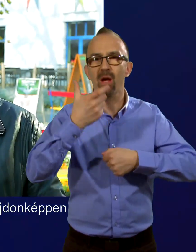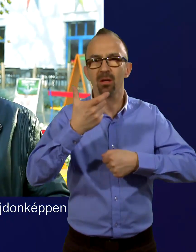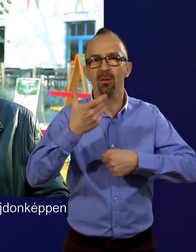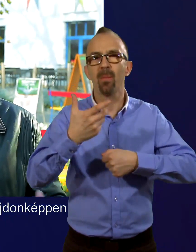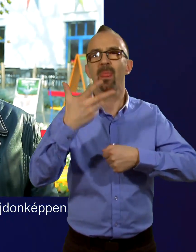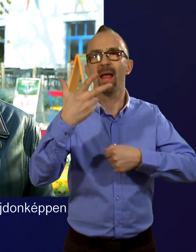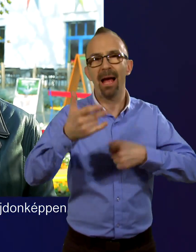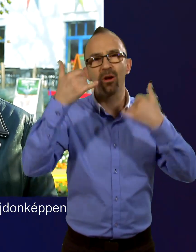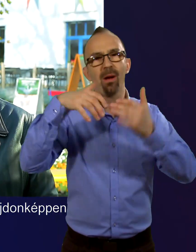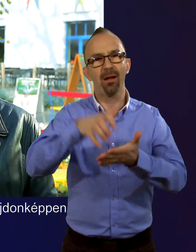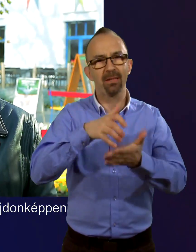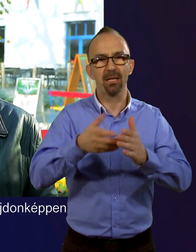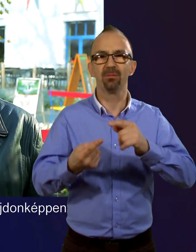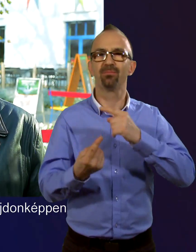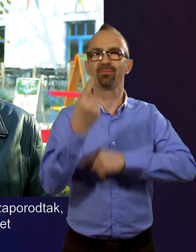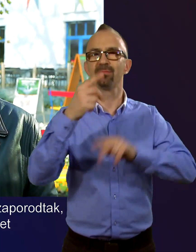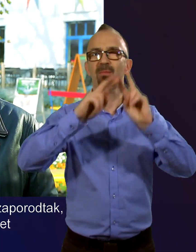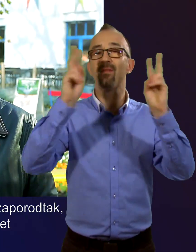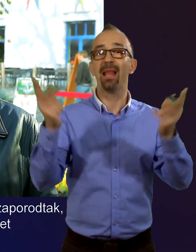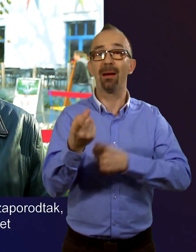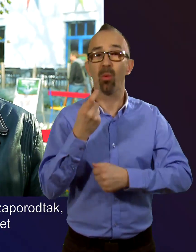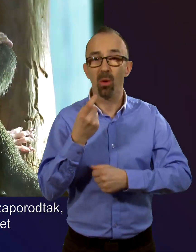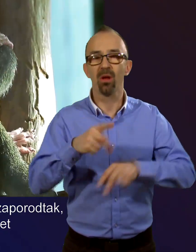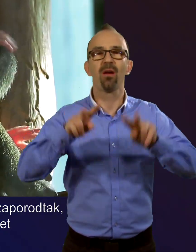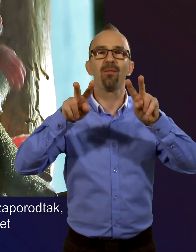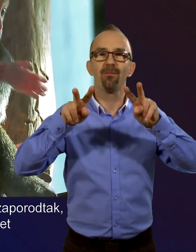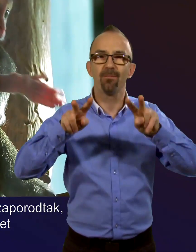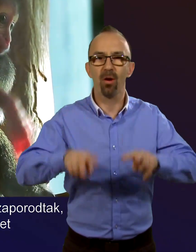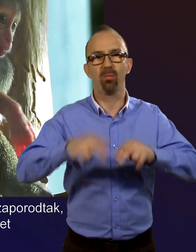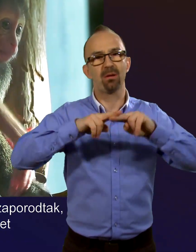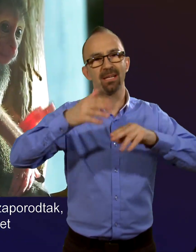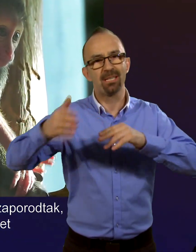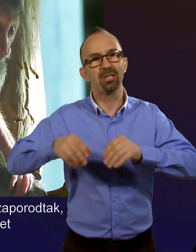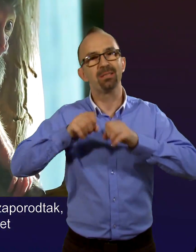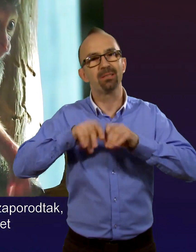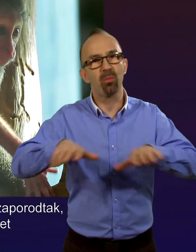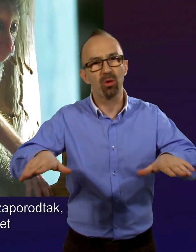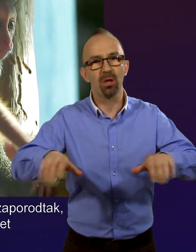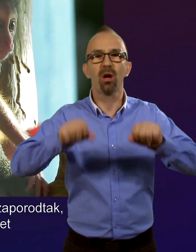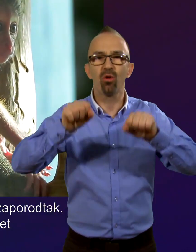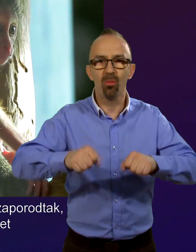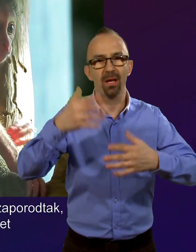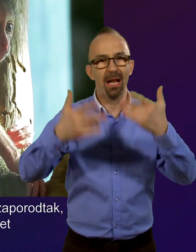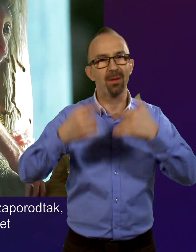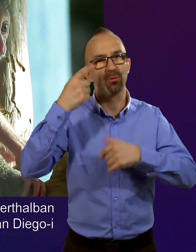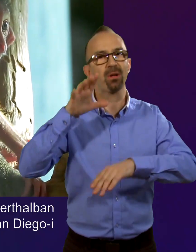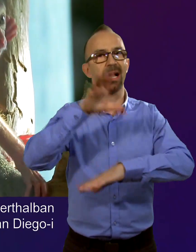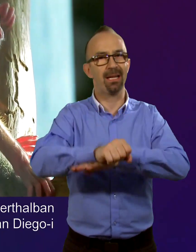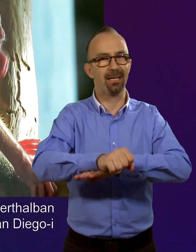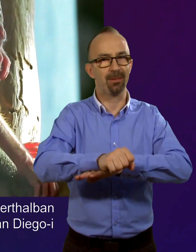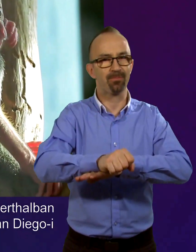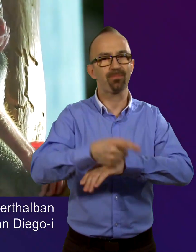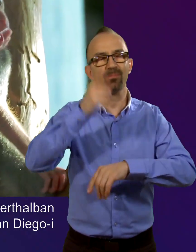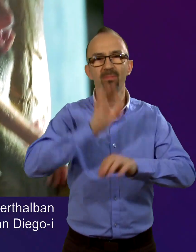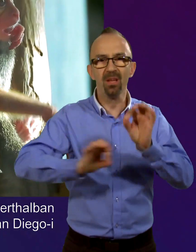fajjal, tulajdonképpen 3 állatkert emelkedik ki világszerte, ahol tényleg rendszeresen szaporodtak, komoly szaporítási eredményeket értek el.